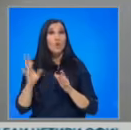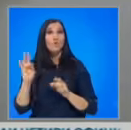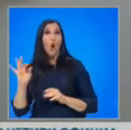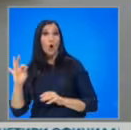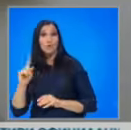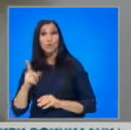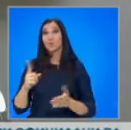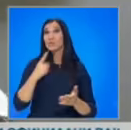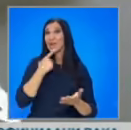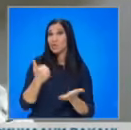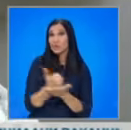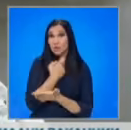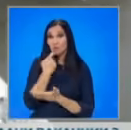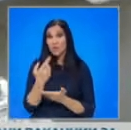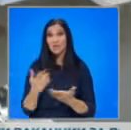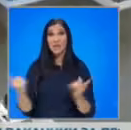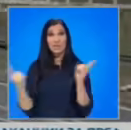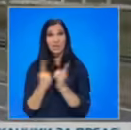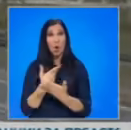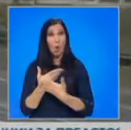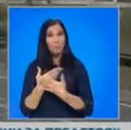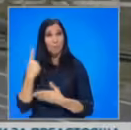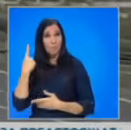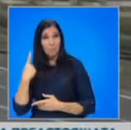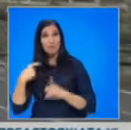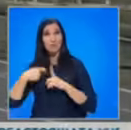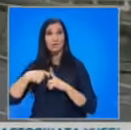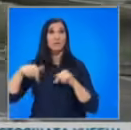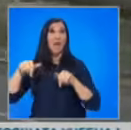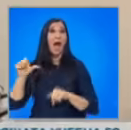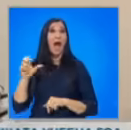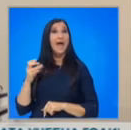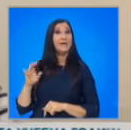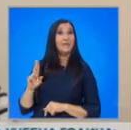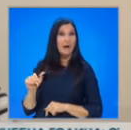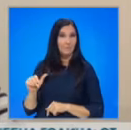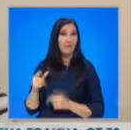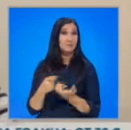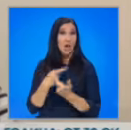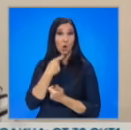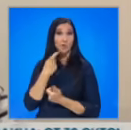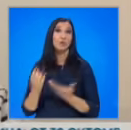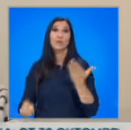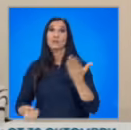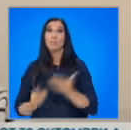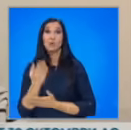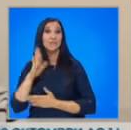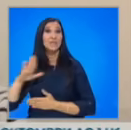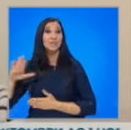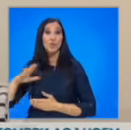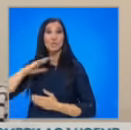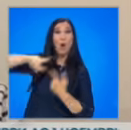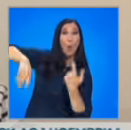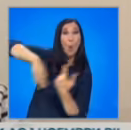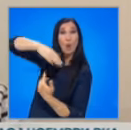за 16 години се срещнаха отблизо първо с Катрина, а сега с Айда. Всяка година, когато започне сезонът на